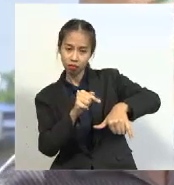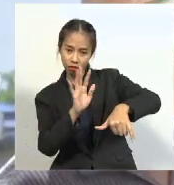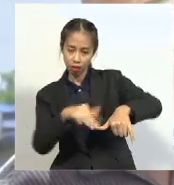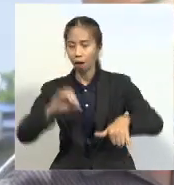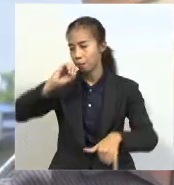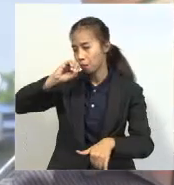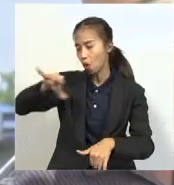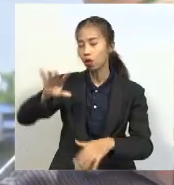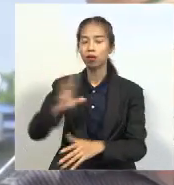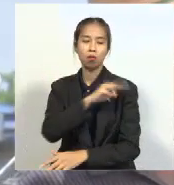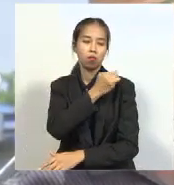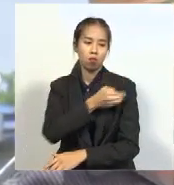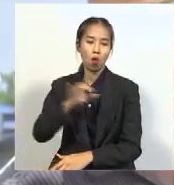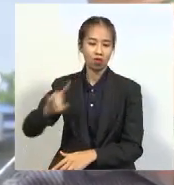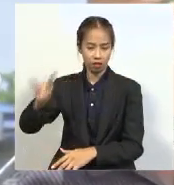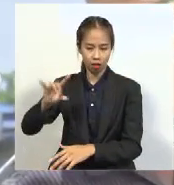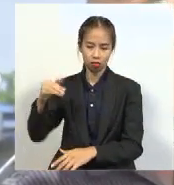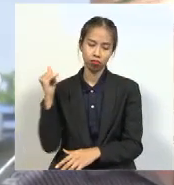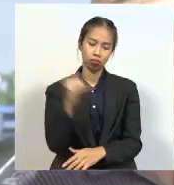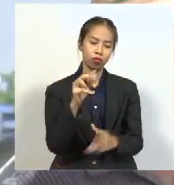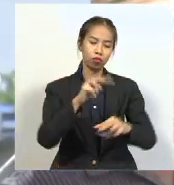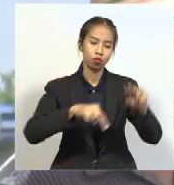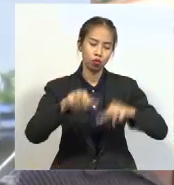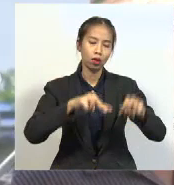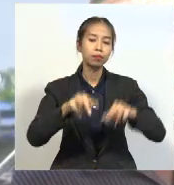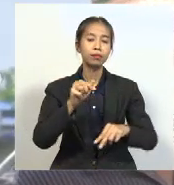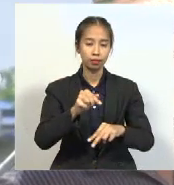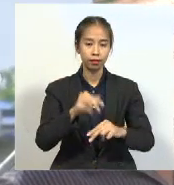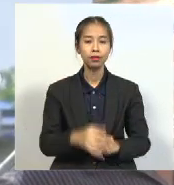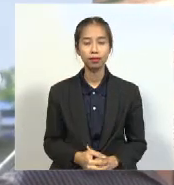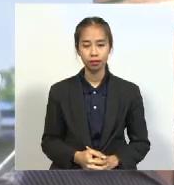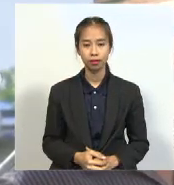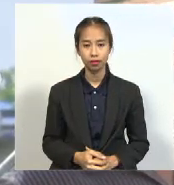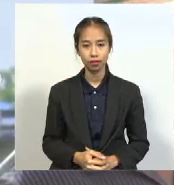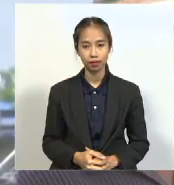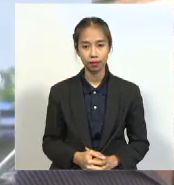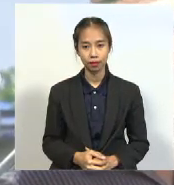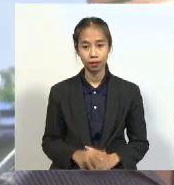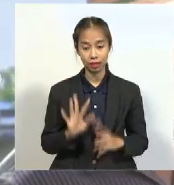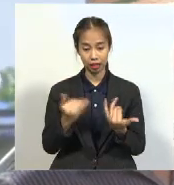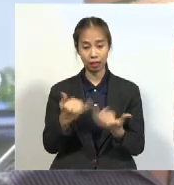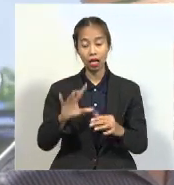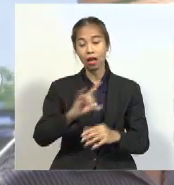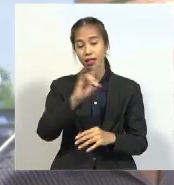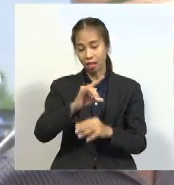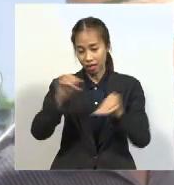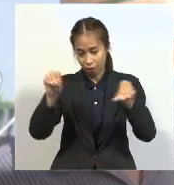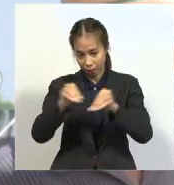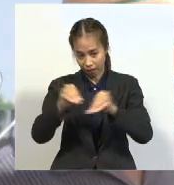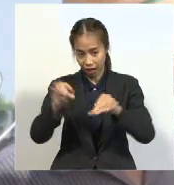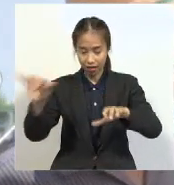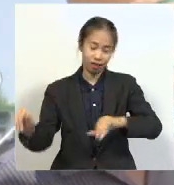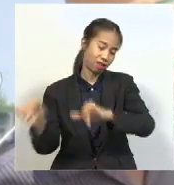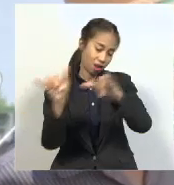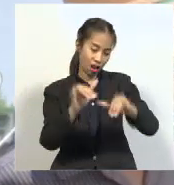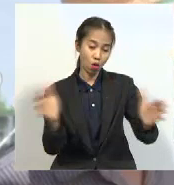ตว์อำเภอหรือทีมสัตวแพทย์เคลื่อนที่เร็วนี่ให้เข้ามาดูแลครับ ก็คือเหมือนว่าเราอะรับสัตว์ที่อยู่ละแวกนี้ขึ้นมาเป็นอยู่ที่ดอนแห่งนี ้